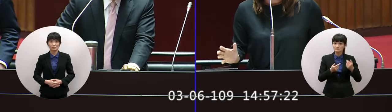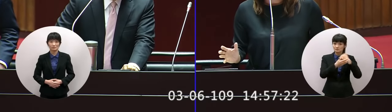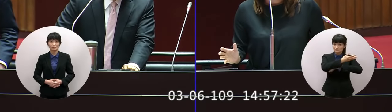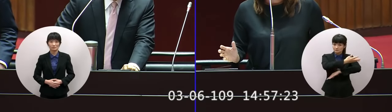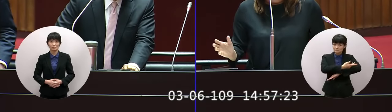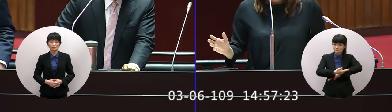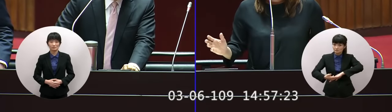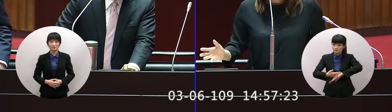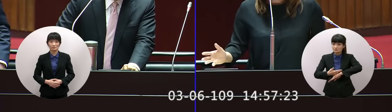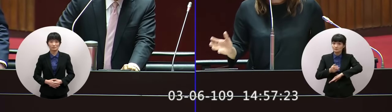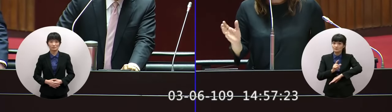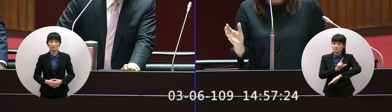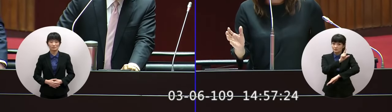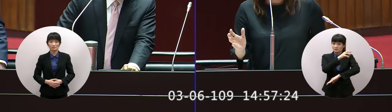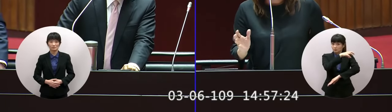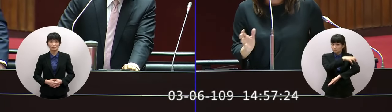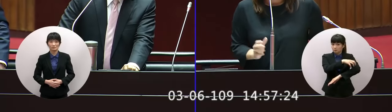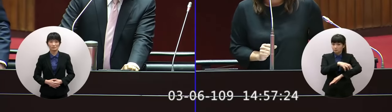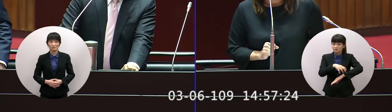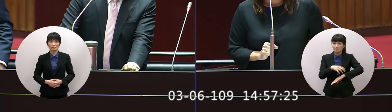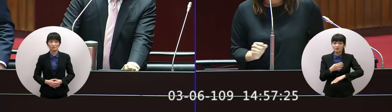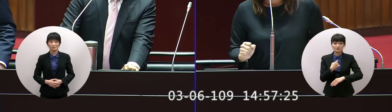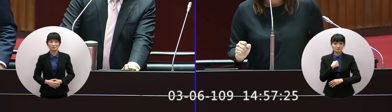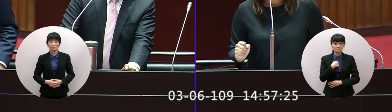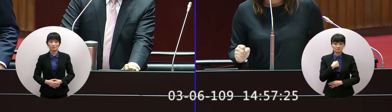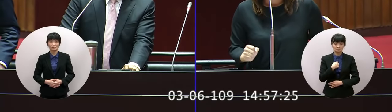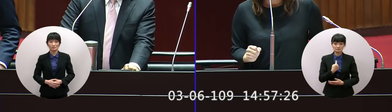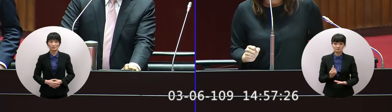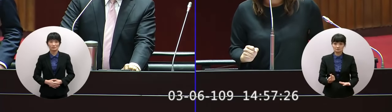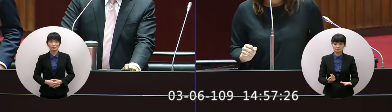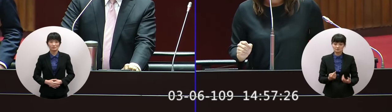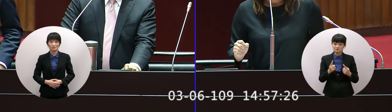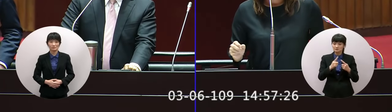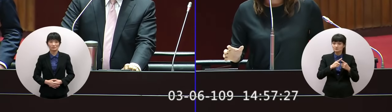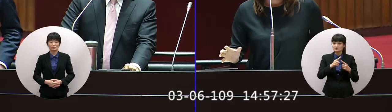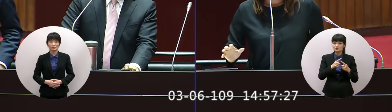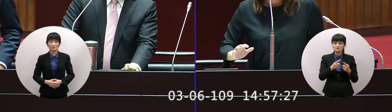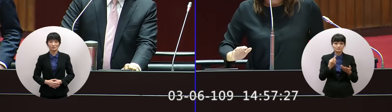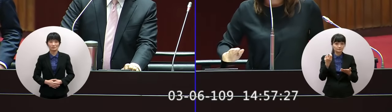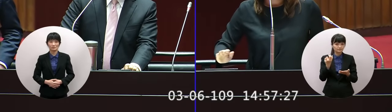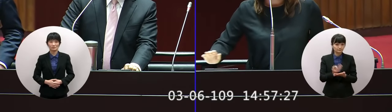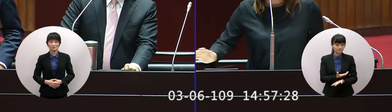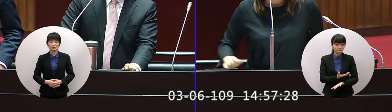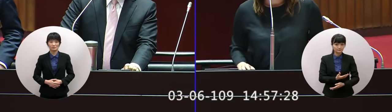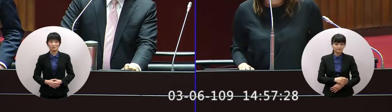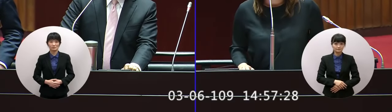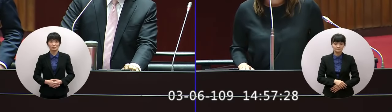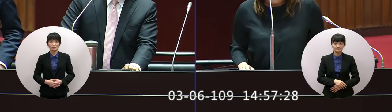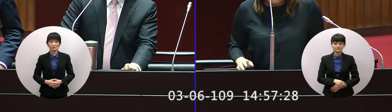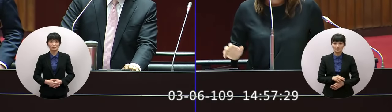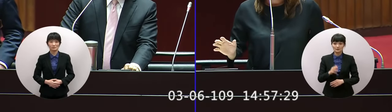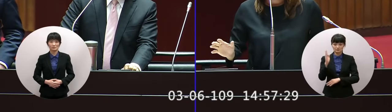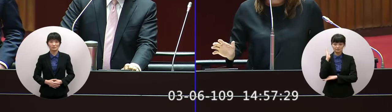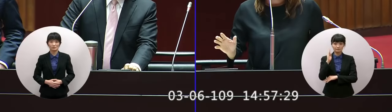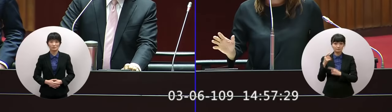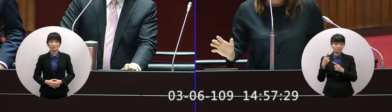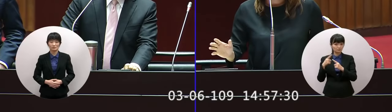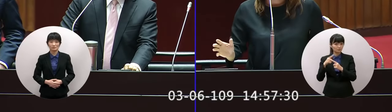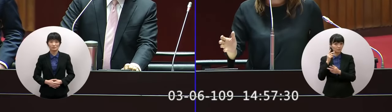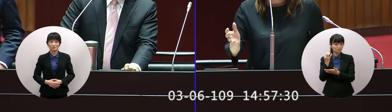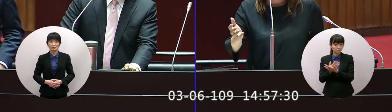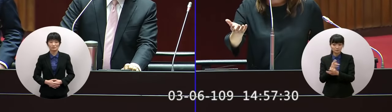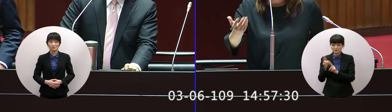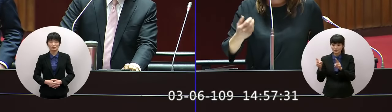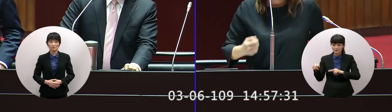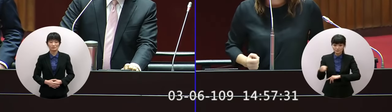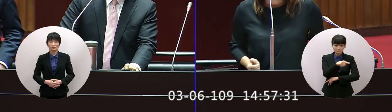地上面，因为我们没有足够的人力可以去整理环境，所以如果一旦